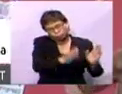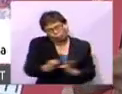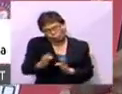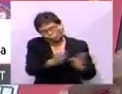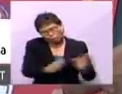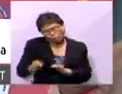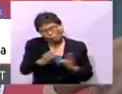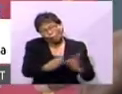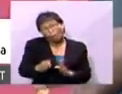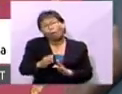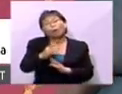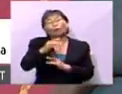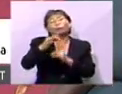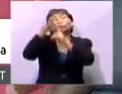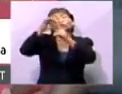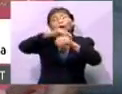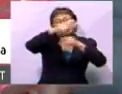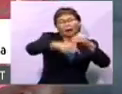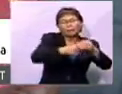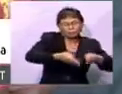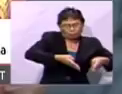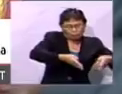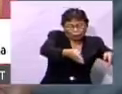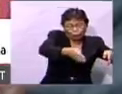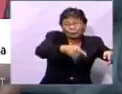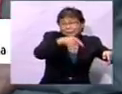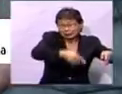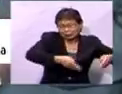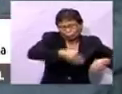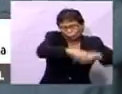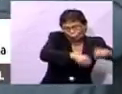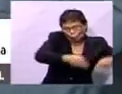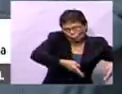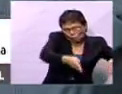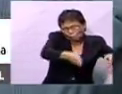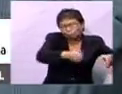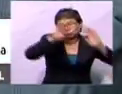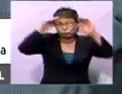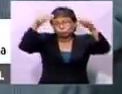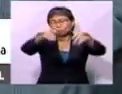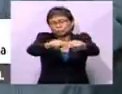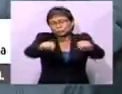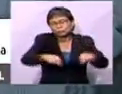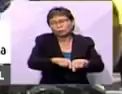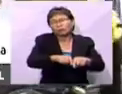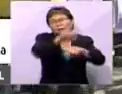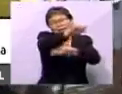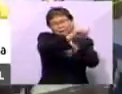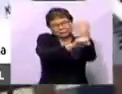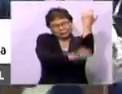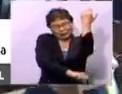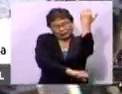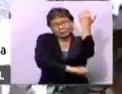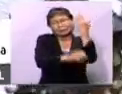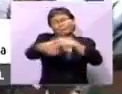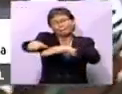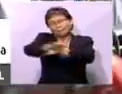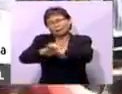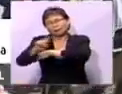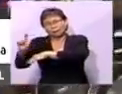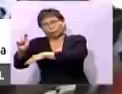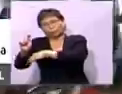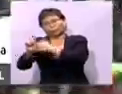beberapa perancangan khususnya mengenai laluan kali ini yang lebih tertumpu kepada kawasan selatan dan pantai